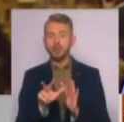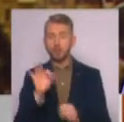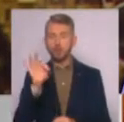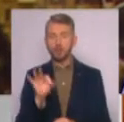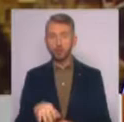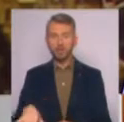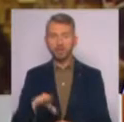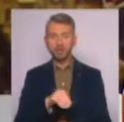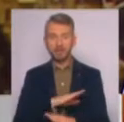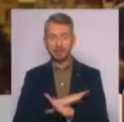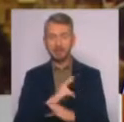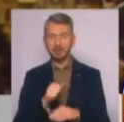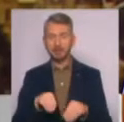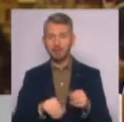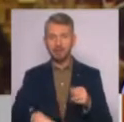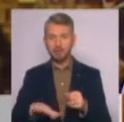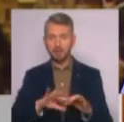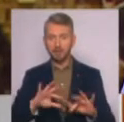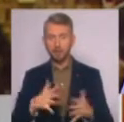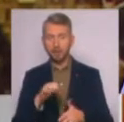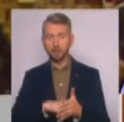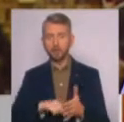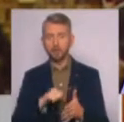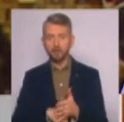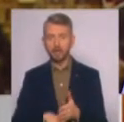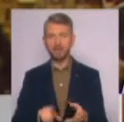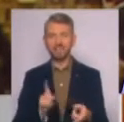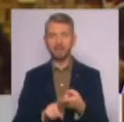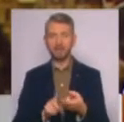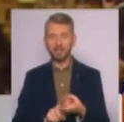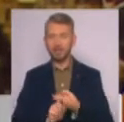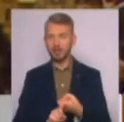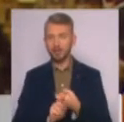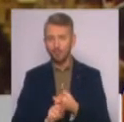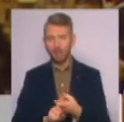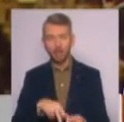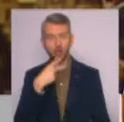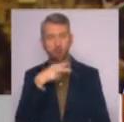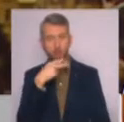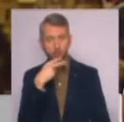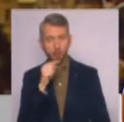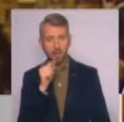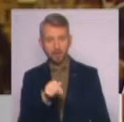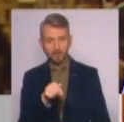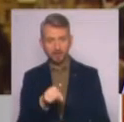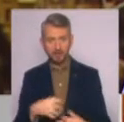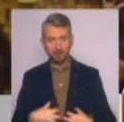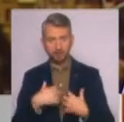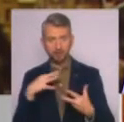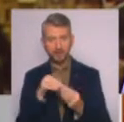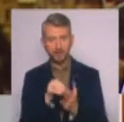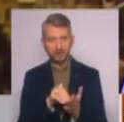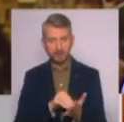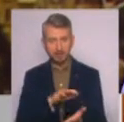63% всіх смертей на землі відбувається через неінфекційні захворювання. Тютюнопаління в цій страшній статистиці